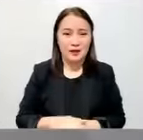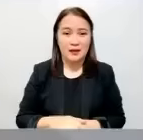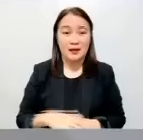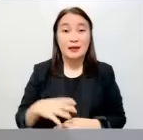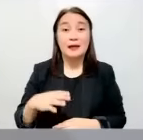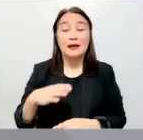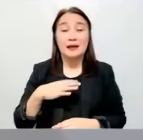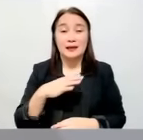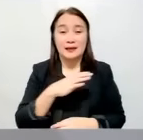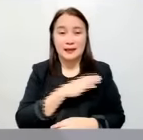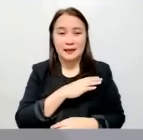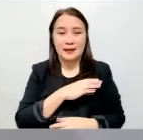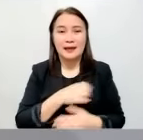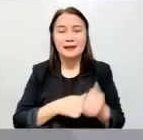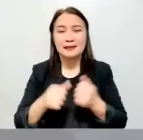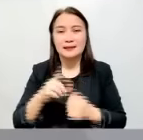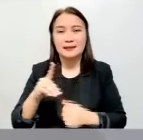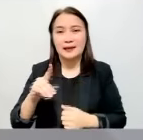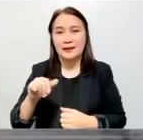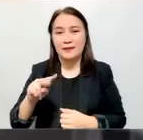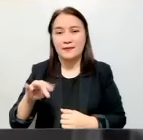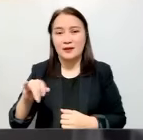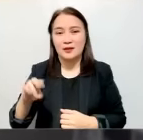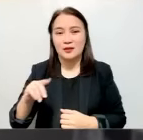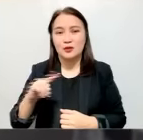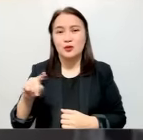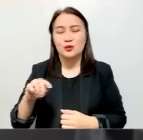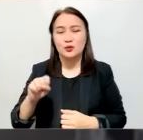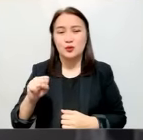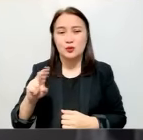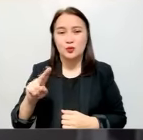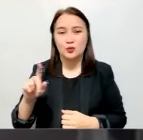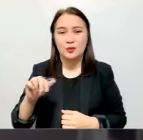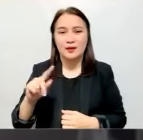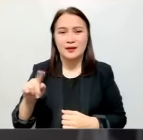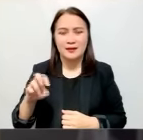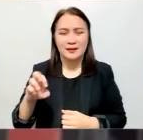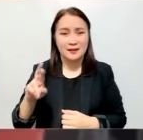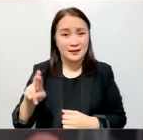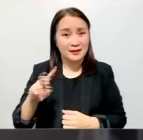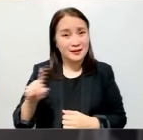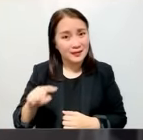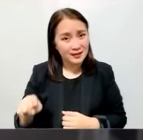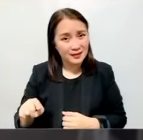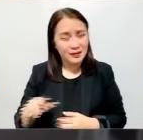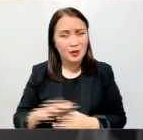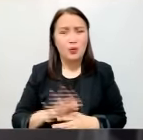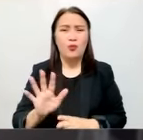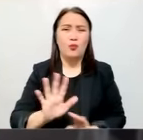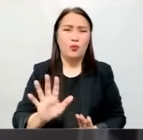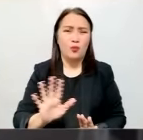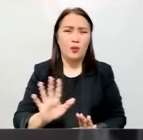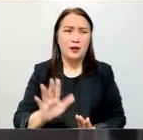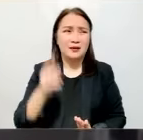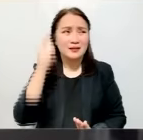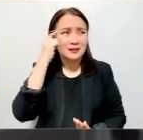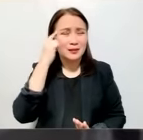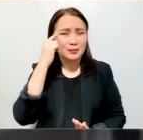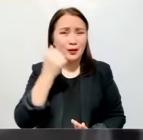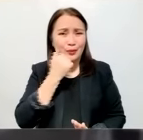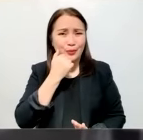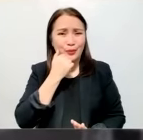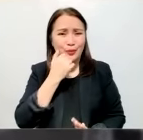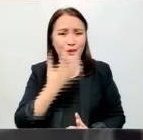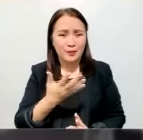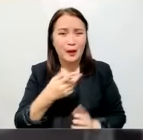Speaker David Suarez. But huwag na huwag po natin lalagyan ng mali siya ang isang napakagandang programa na